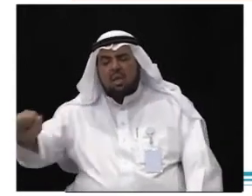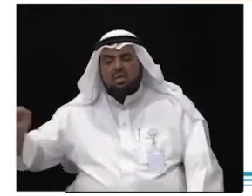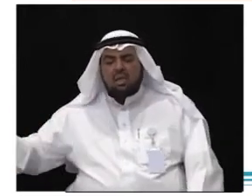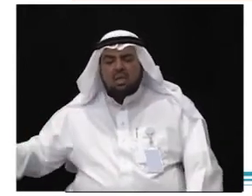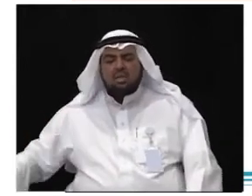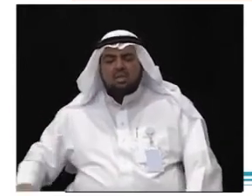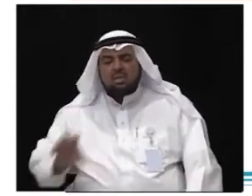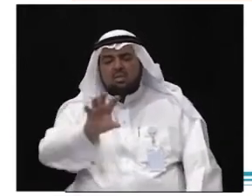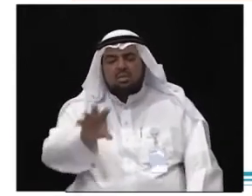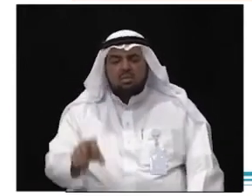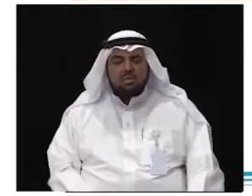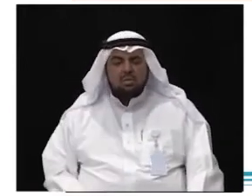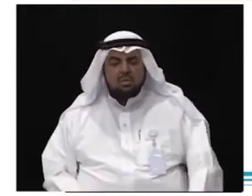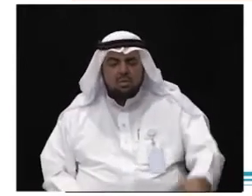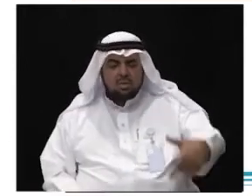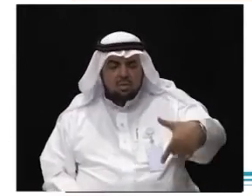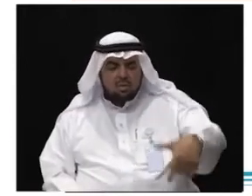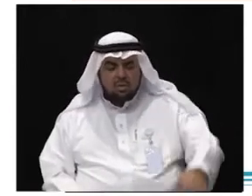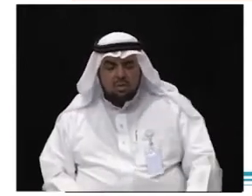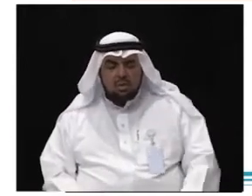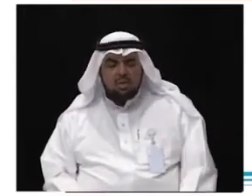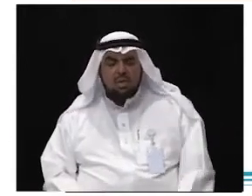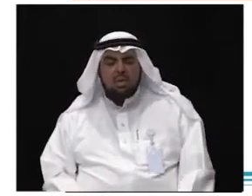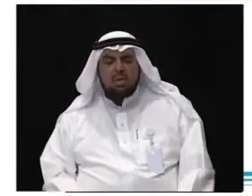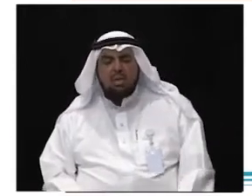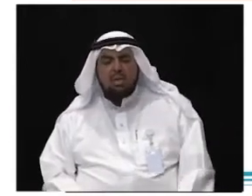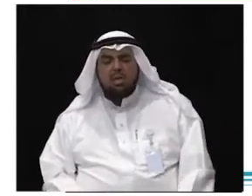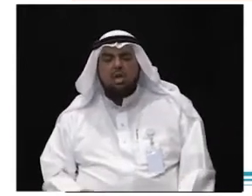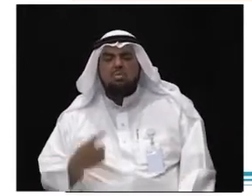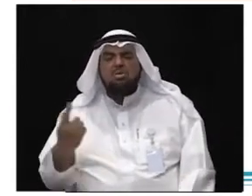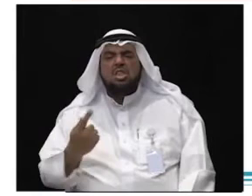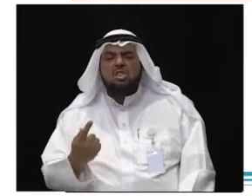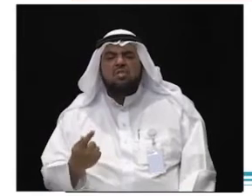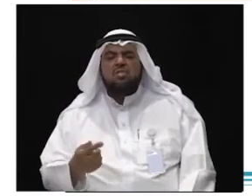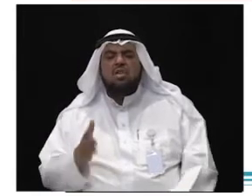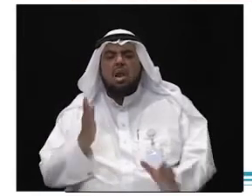جميل. رقم 6، مستكشف المشروع.